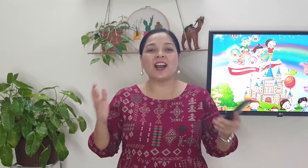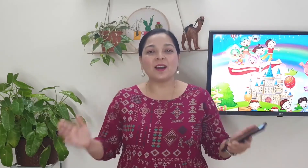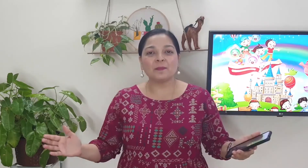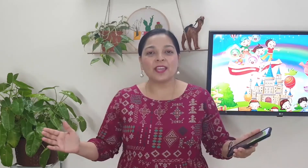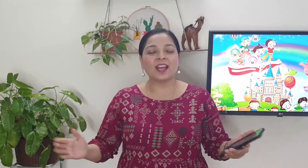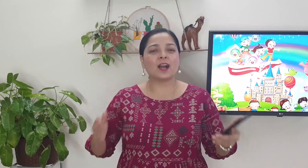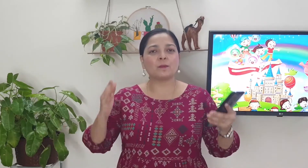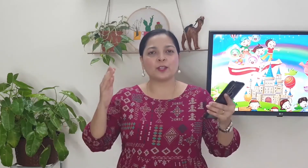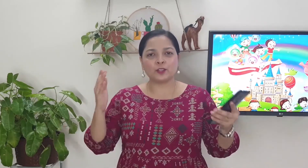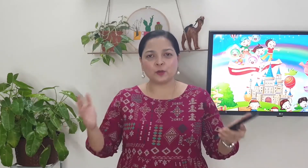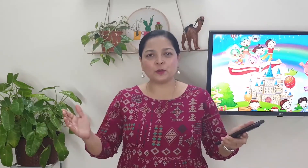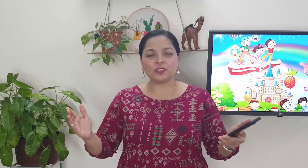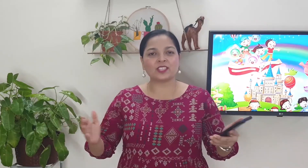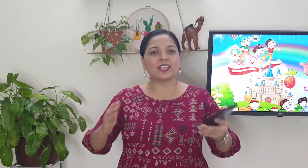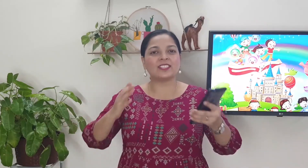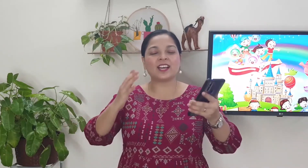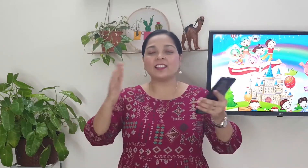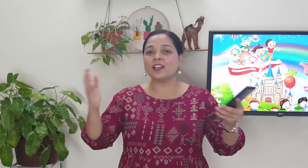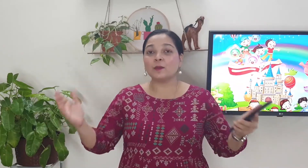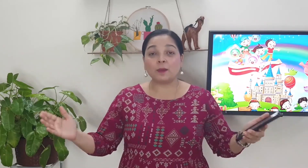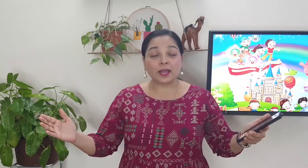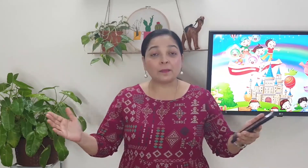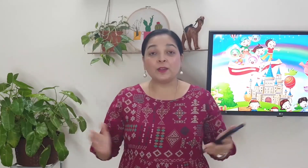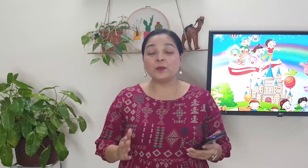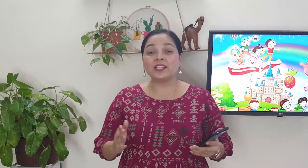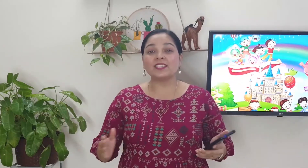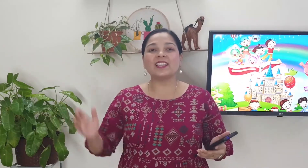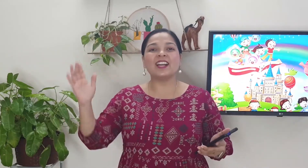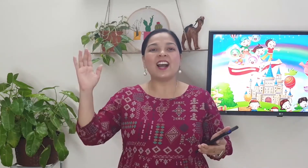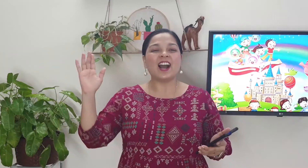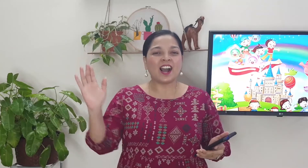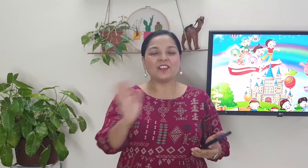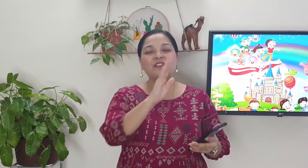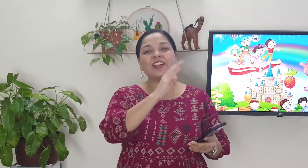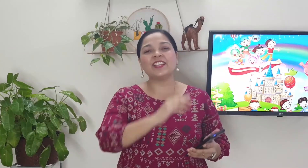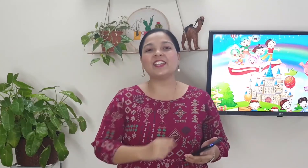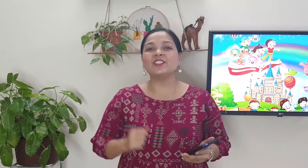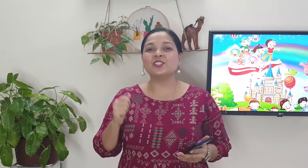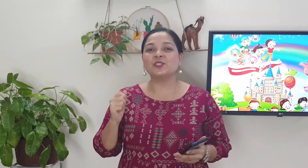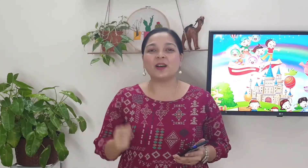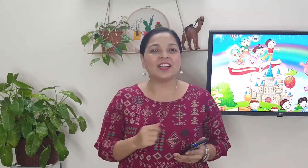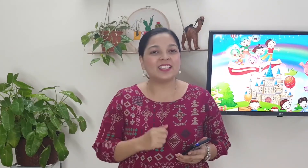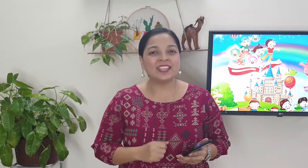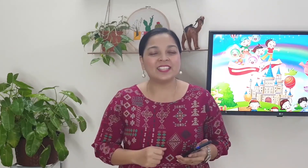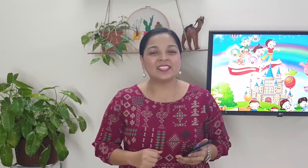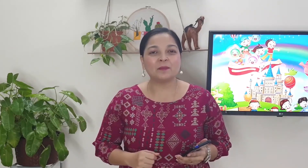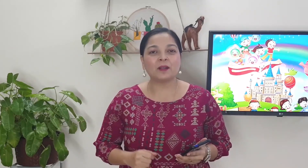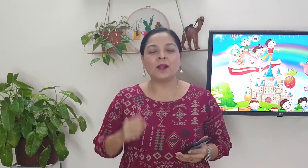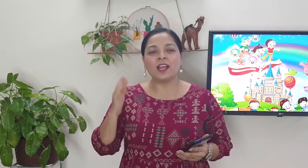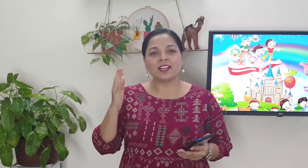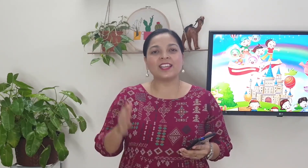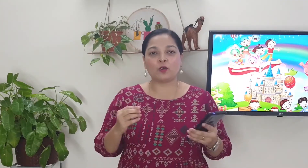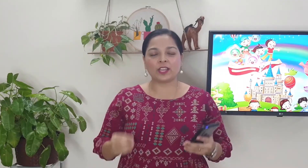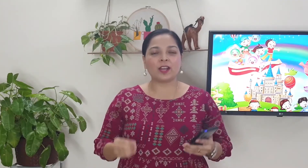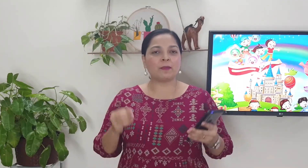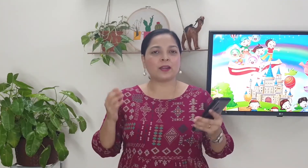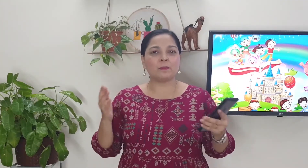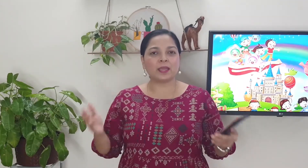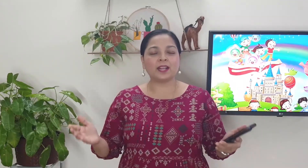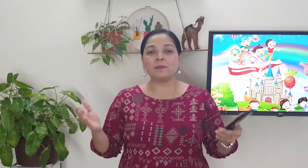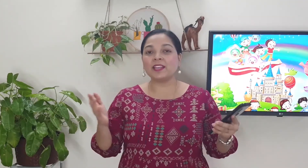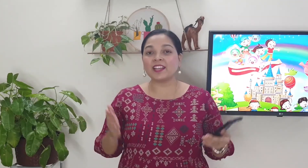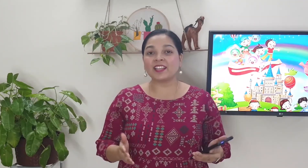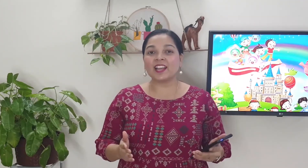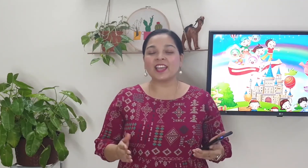आहात, आपल्या मित्राला बहीण भावाला हायफाय देऊ शकता, सांगू शकता तुमचा स्वागत आहे. आणि हा